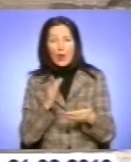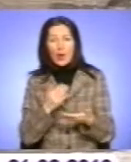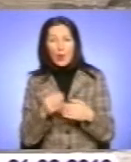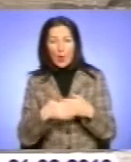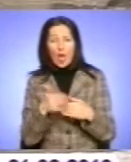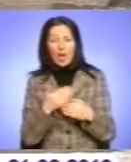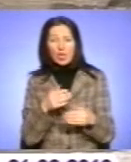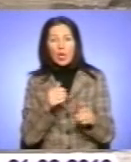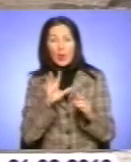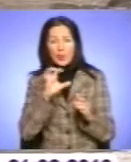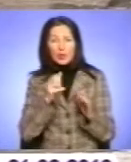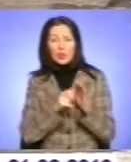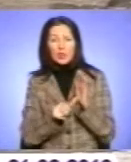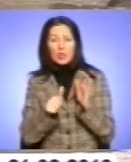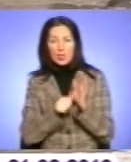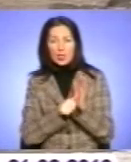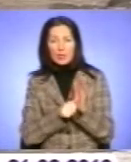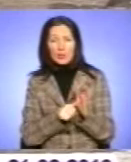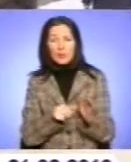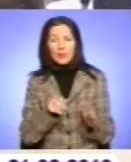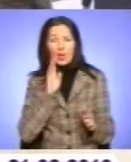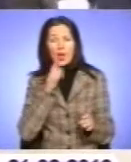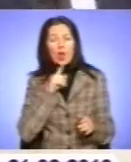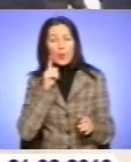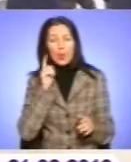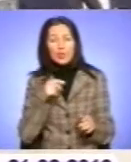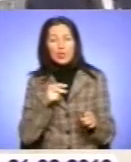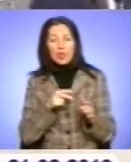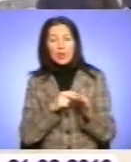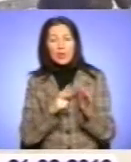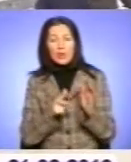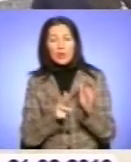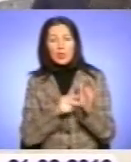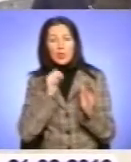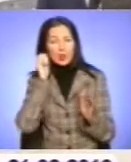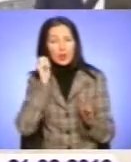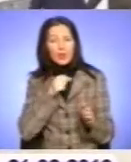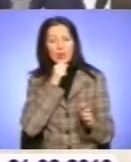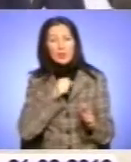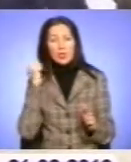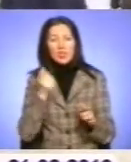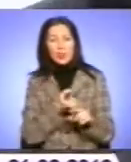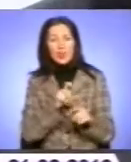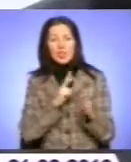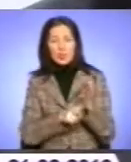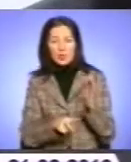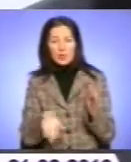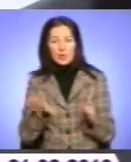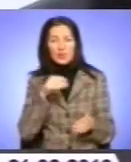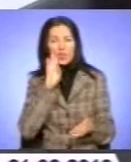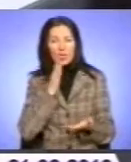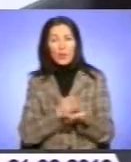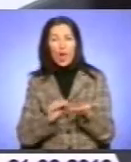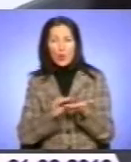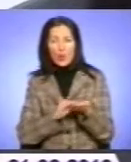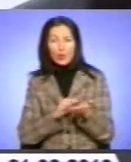ув'язнених. Наймолодші з них 22 роки, найстарші – більше 70. Усі вони мають повторну судимість. що робиться все можливе для